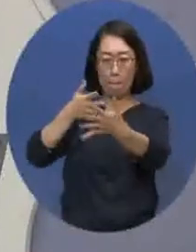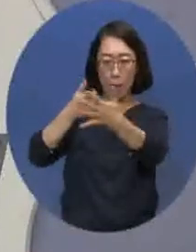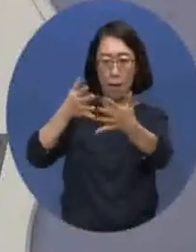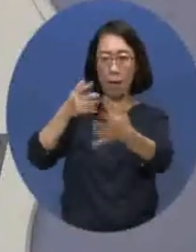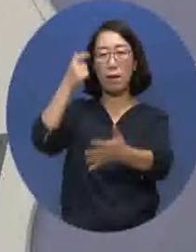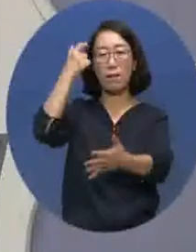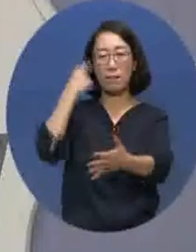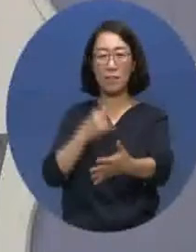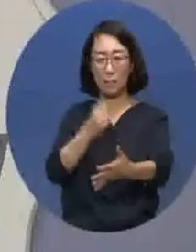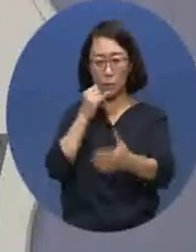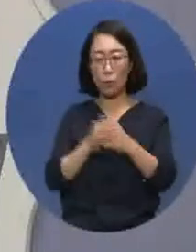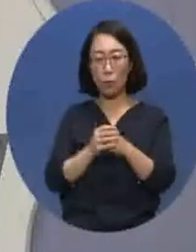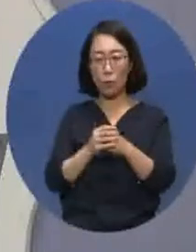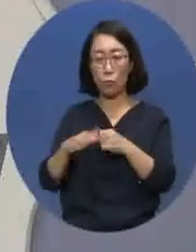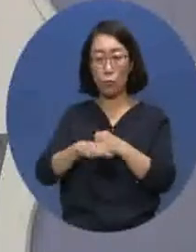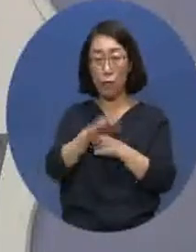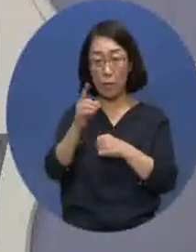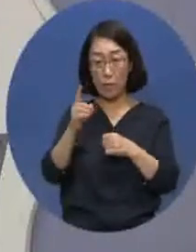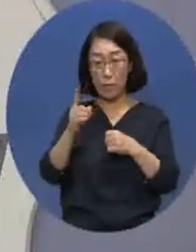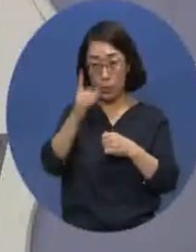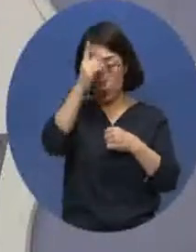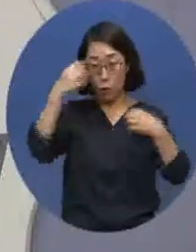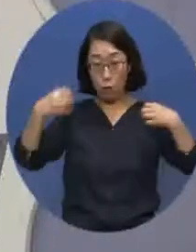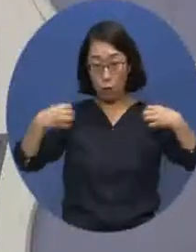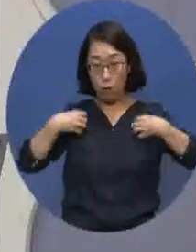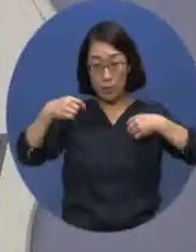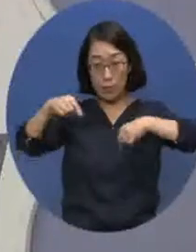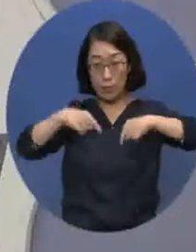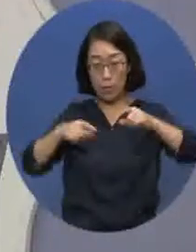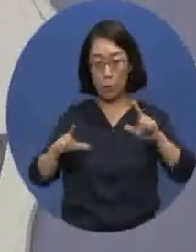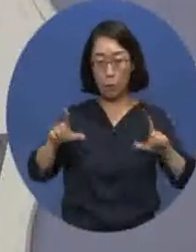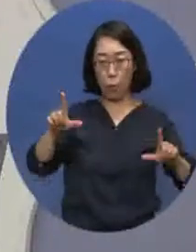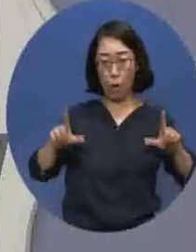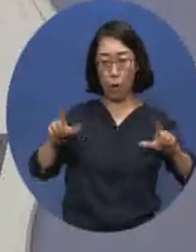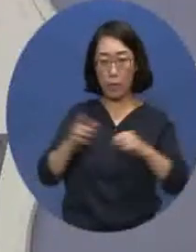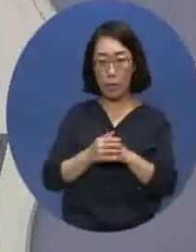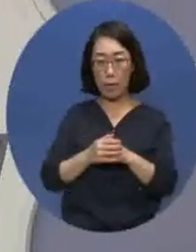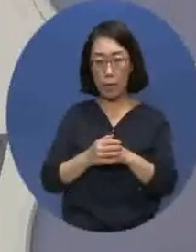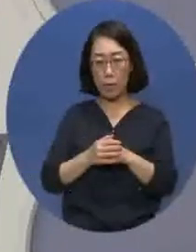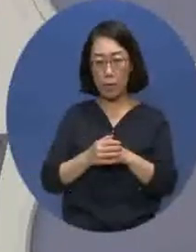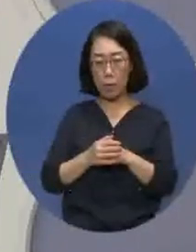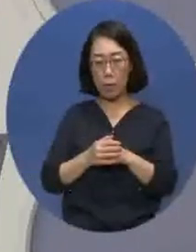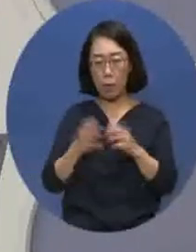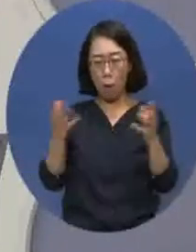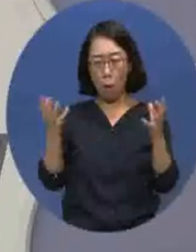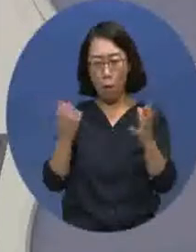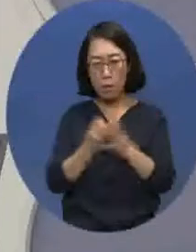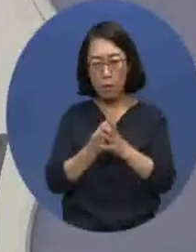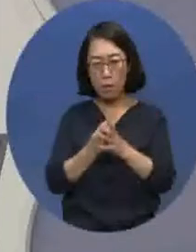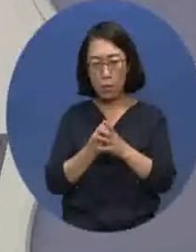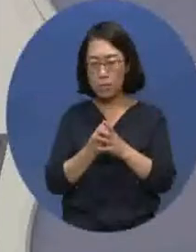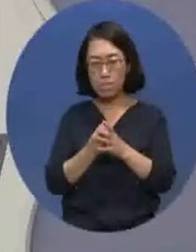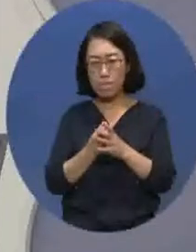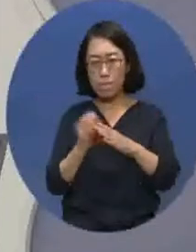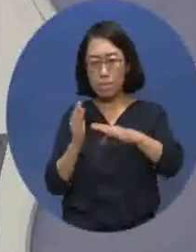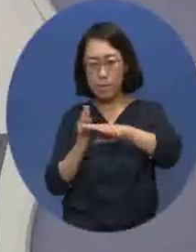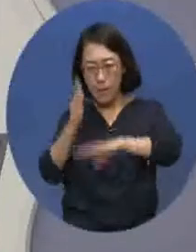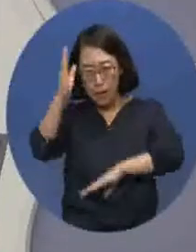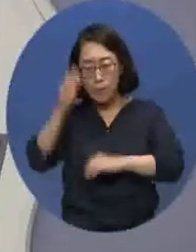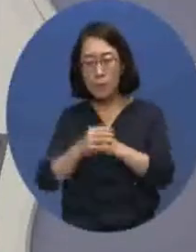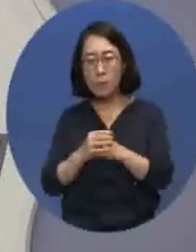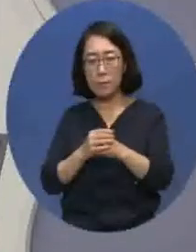다음에 우리의 정치 지형이 을 극단으로 다다르고 있는 대표적인